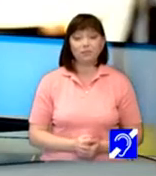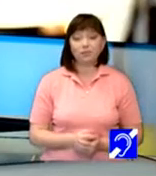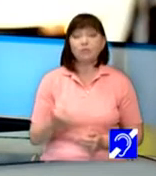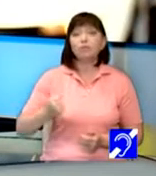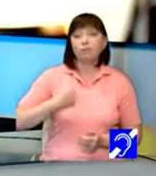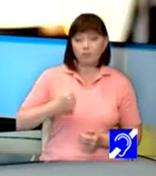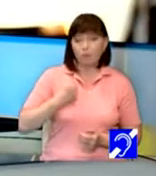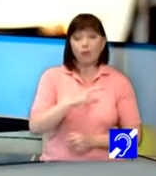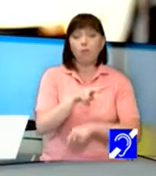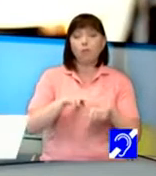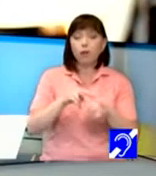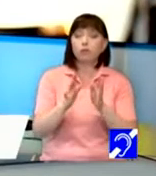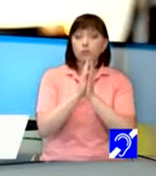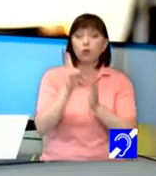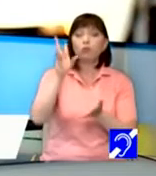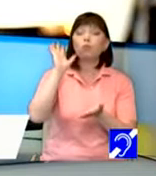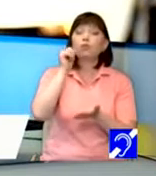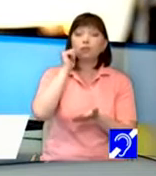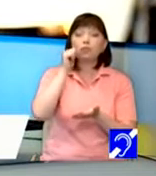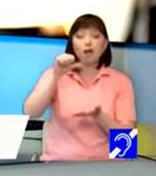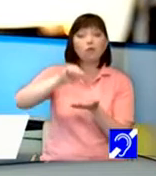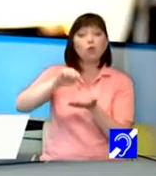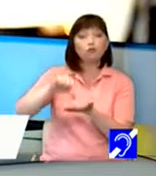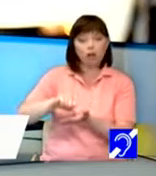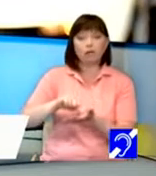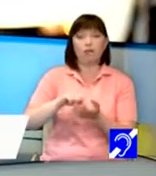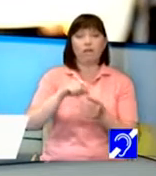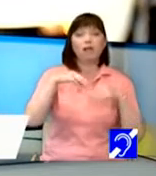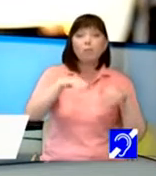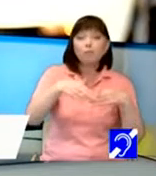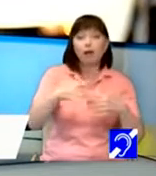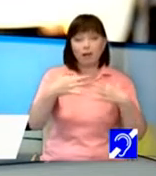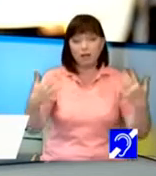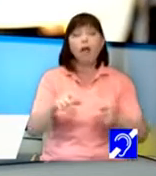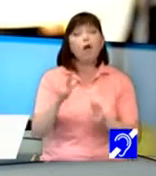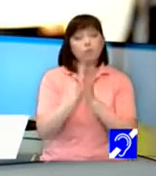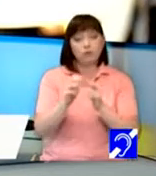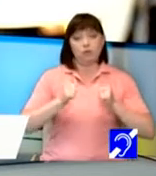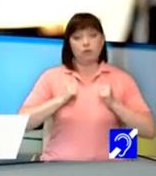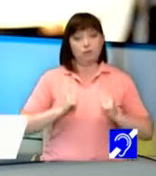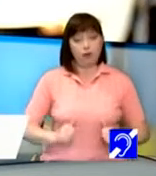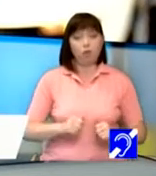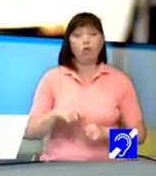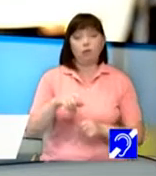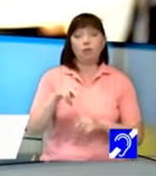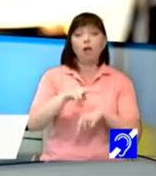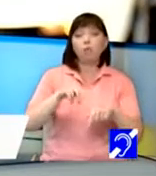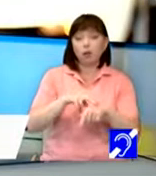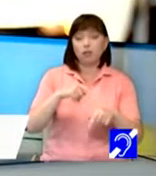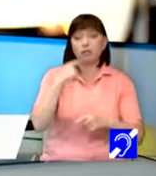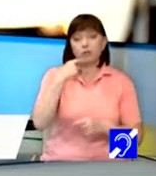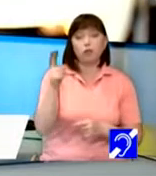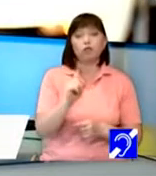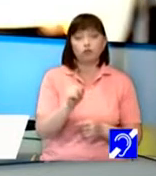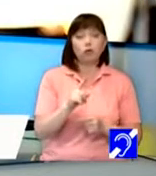Forțele de ordine îndeamnă participanții la evenimentele de mâine la calm și înțelegere. Șeful Inspectoratului General al Poliției, Viorel